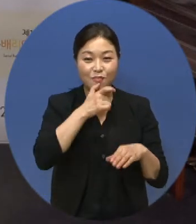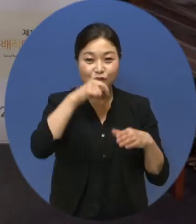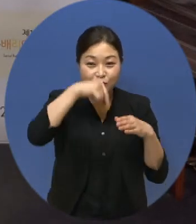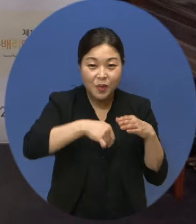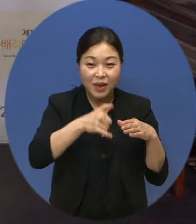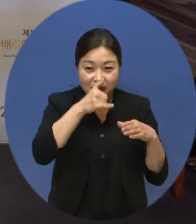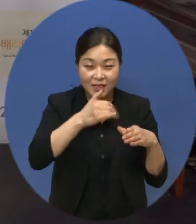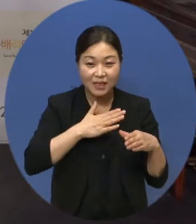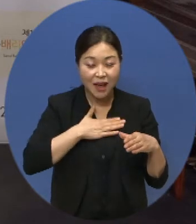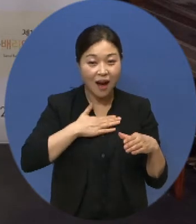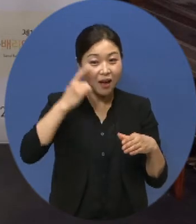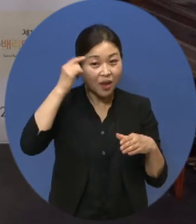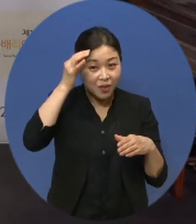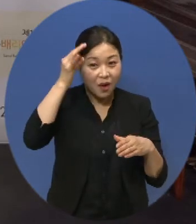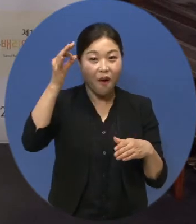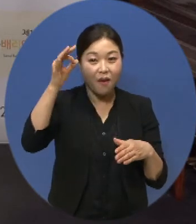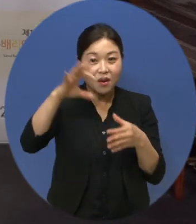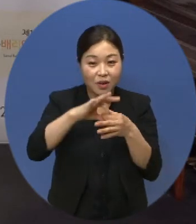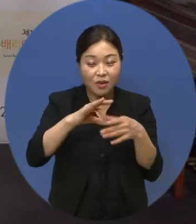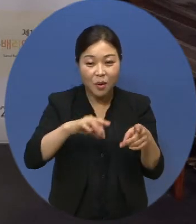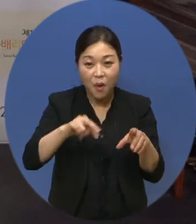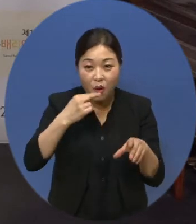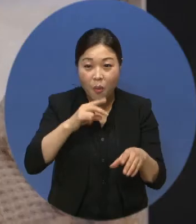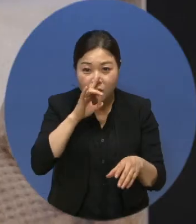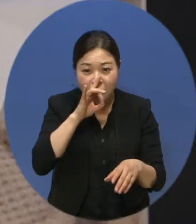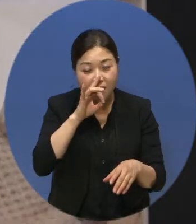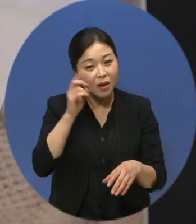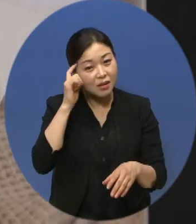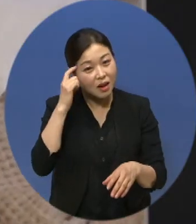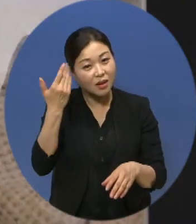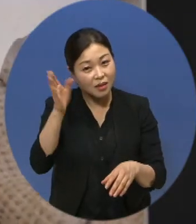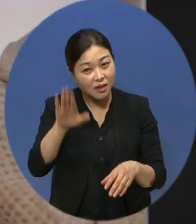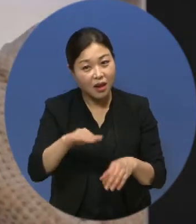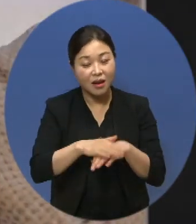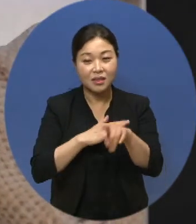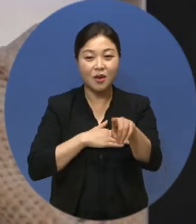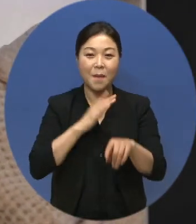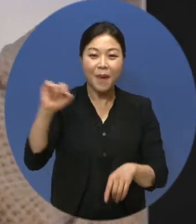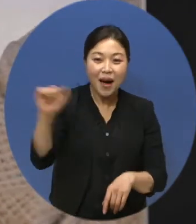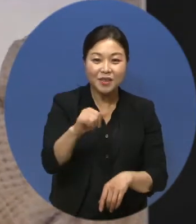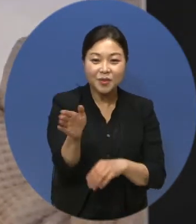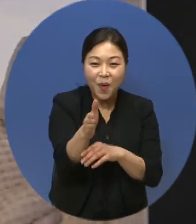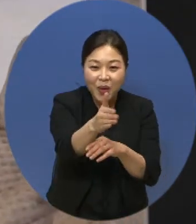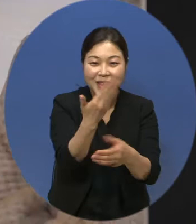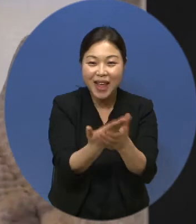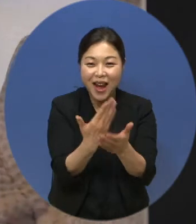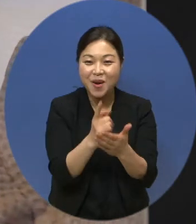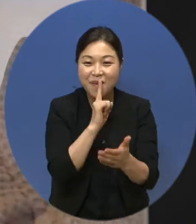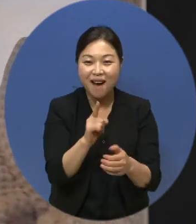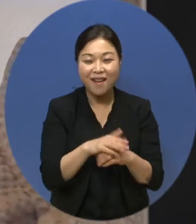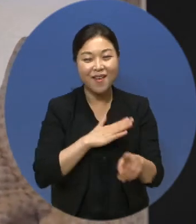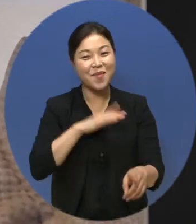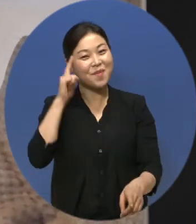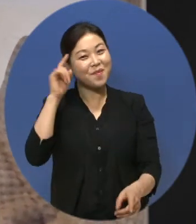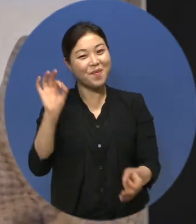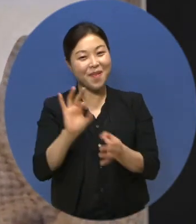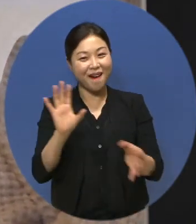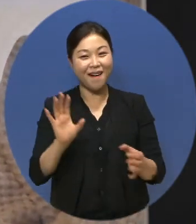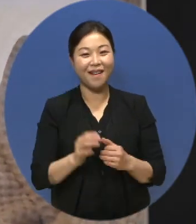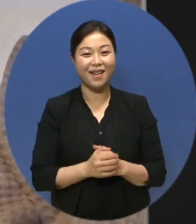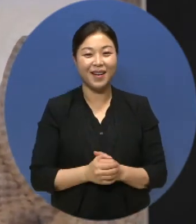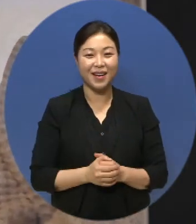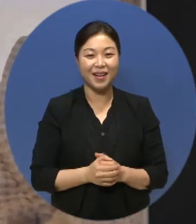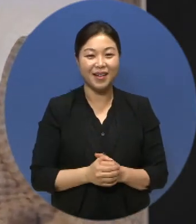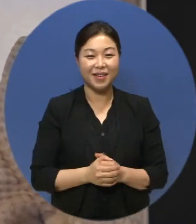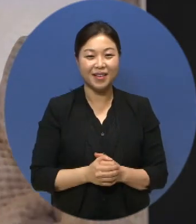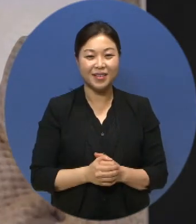내가 생각나서 못 먹나 싶었는데 빠른 거 달라고 해서 이건 보통이 아니다 이 생각이 들었고 그게 이제 크기를